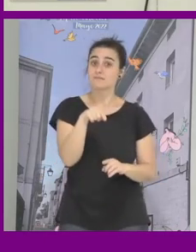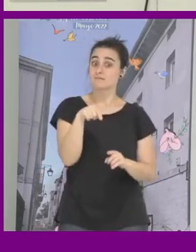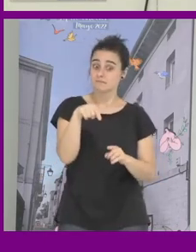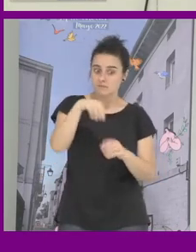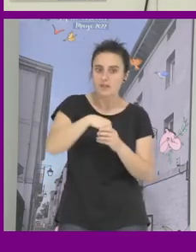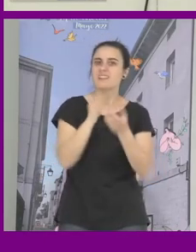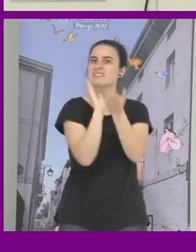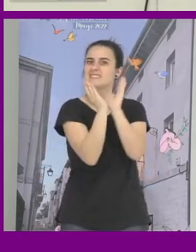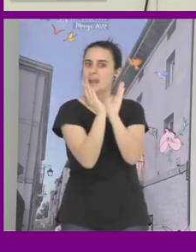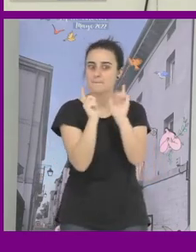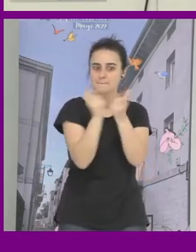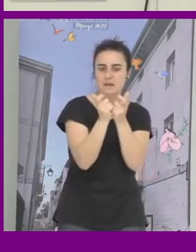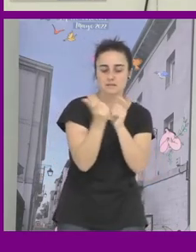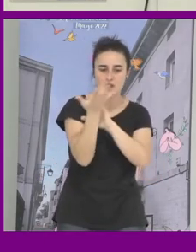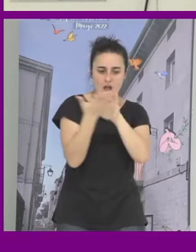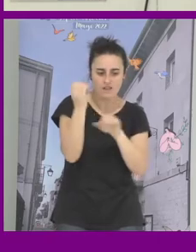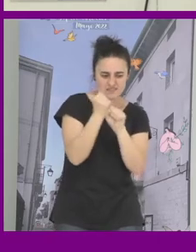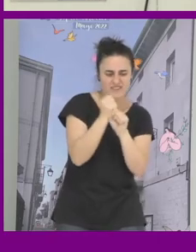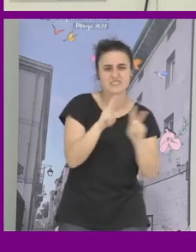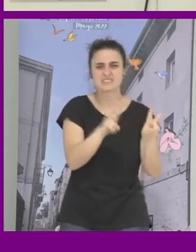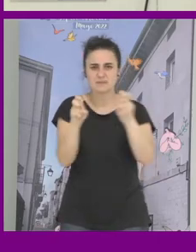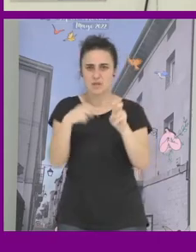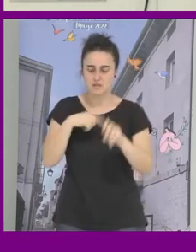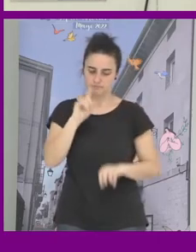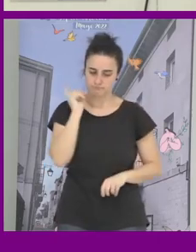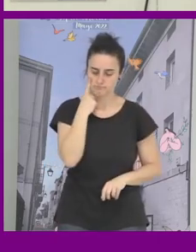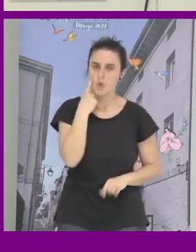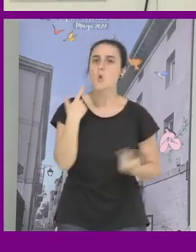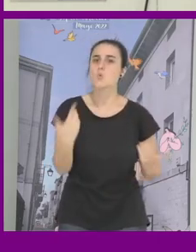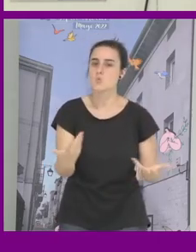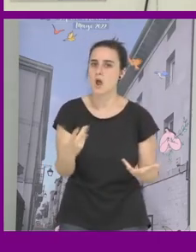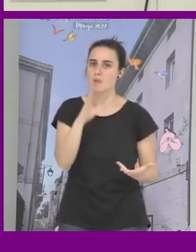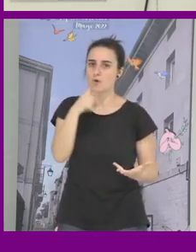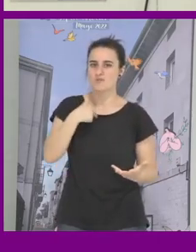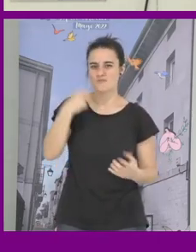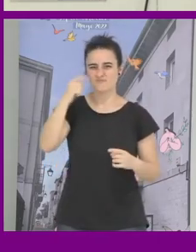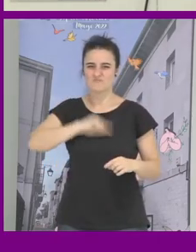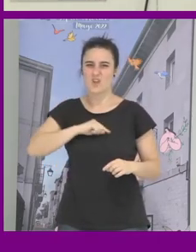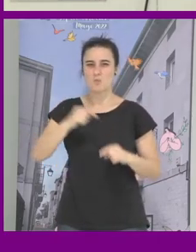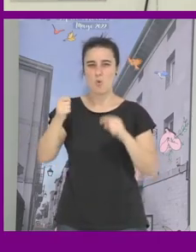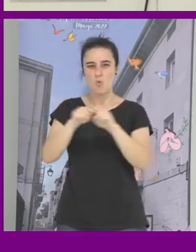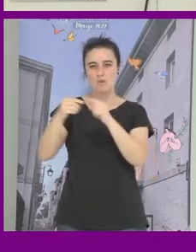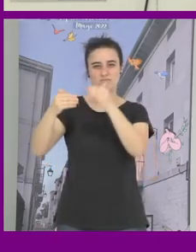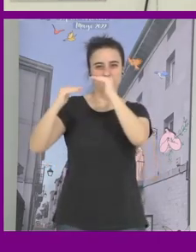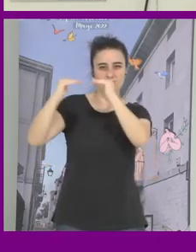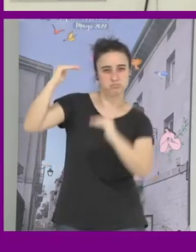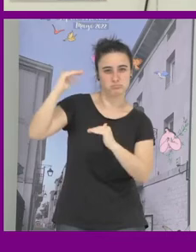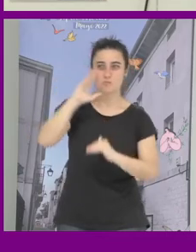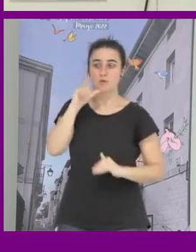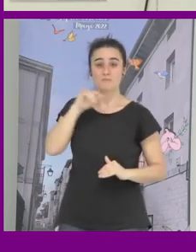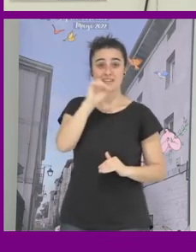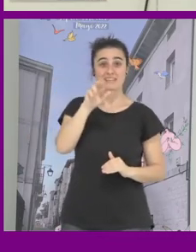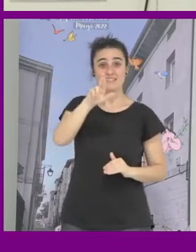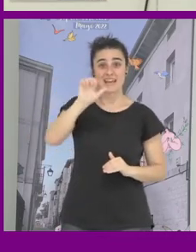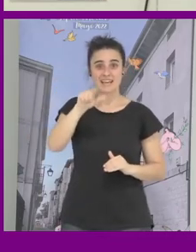Terapian hori guztia landu dudanean identifikatu dut hor barruan zegoena. Alegia gutxiago sentitzen nintzela. Jare inkubagailuan zegoenean nik